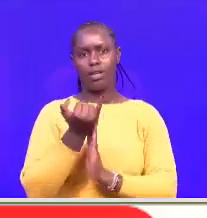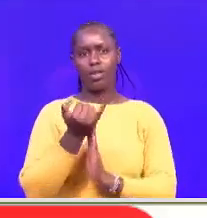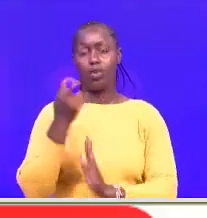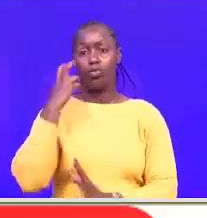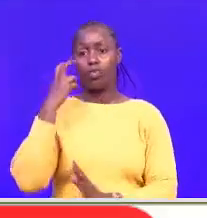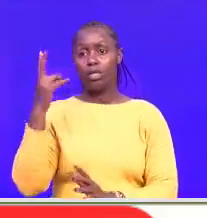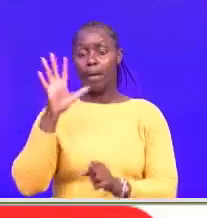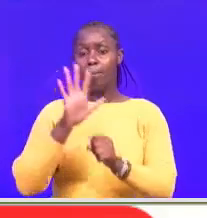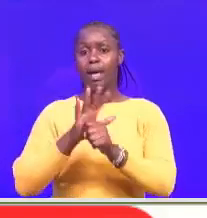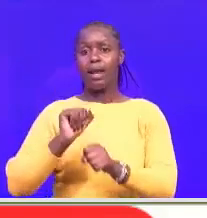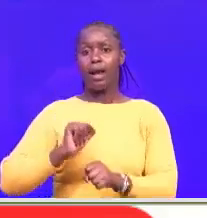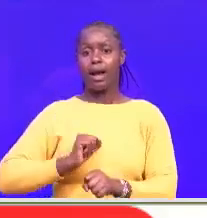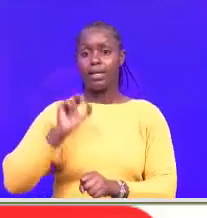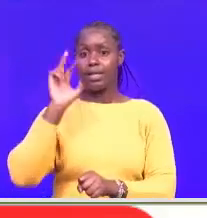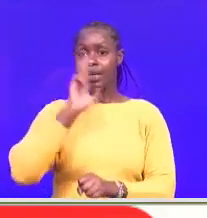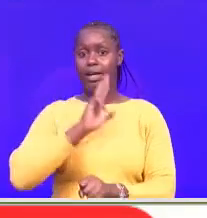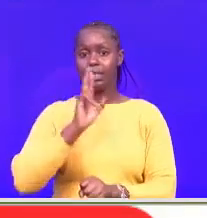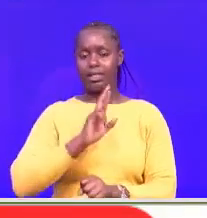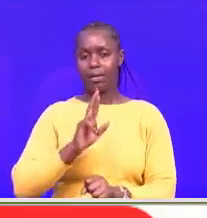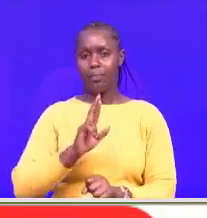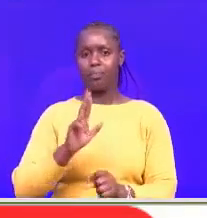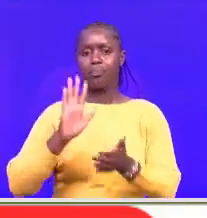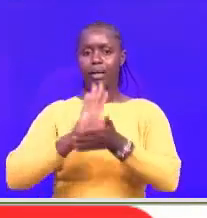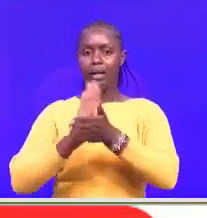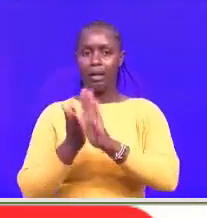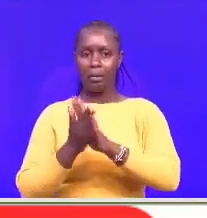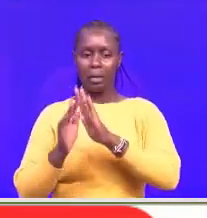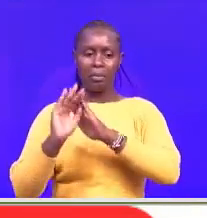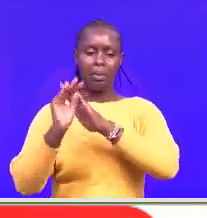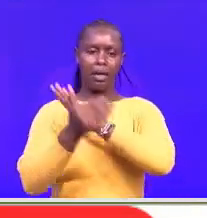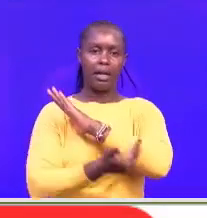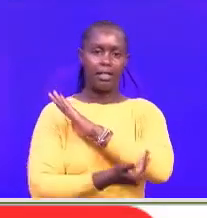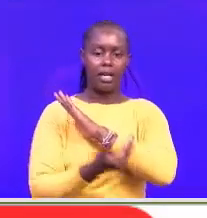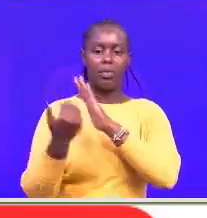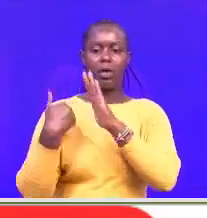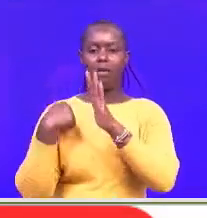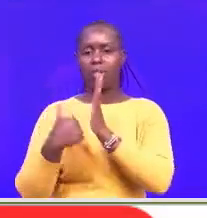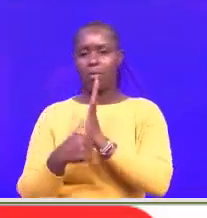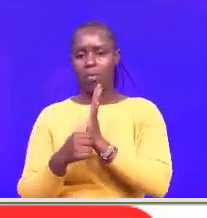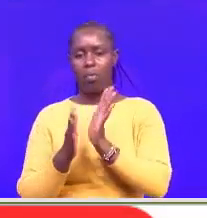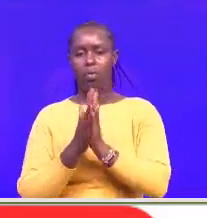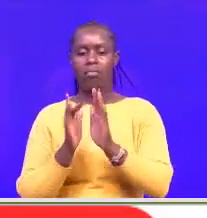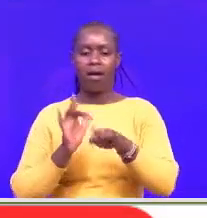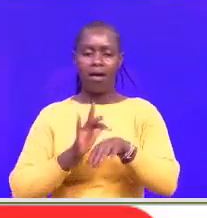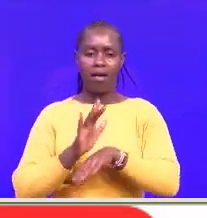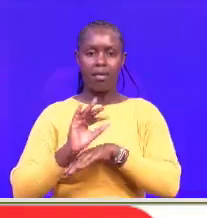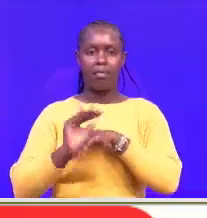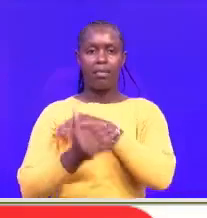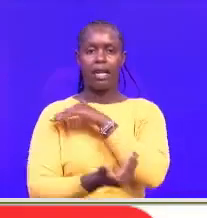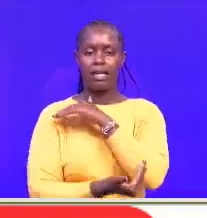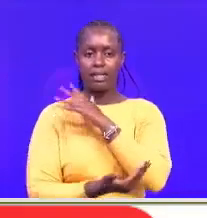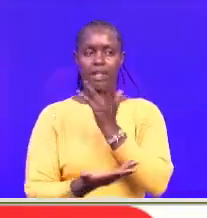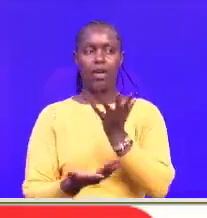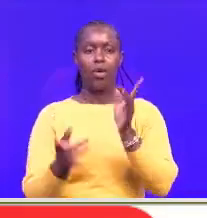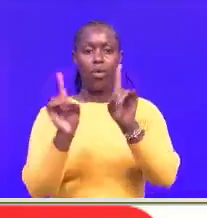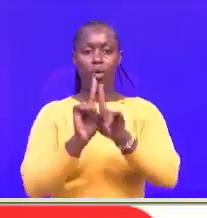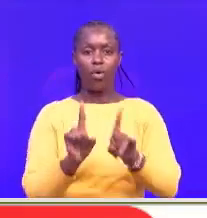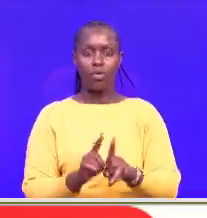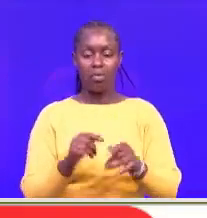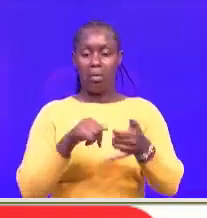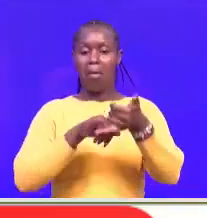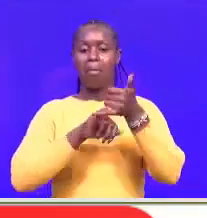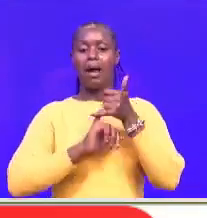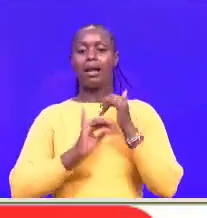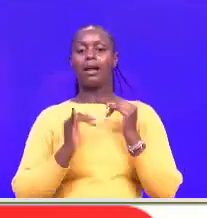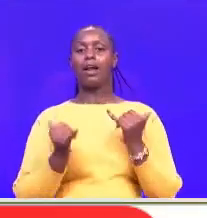our girls are at risk of one getting pregnant, we have the problems of early pregnancy, and they are at risk of even getting married at